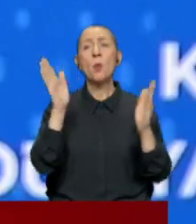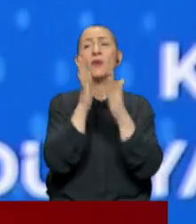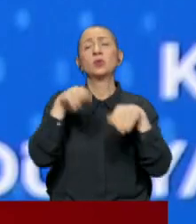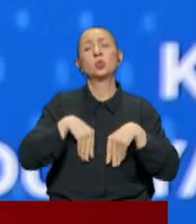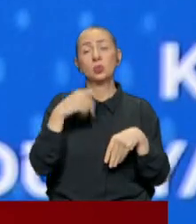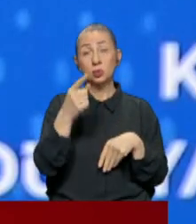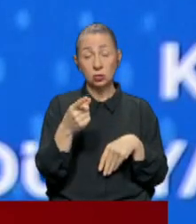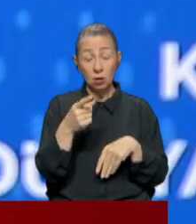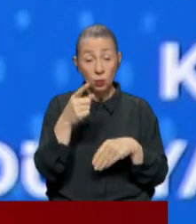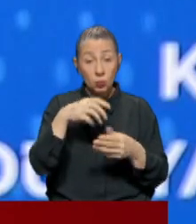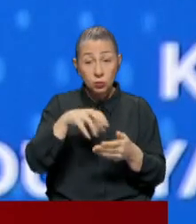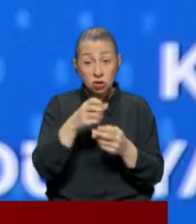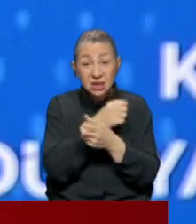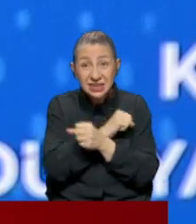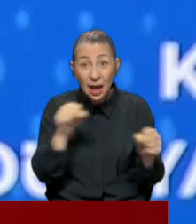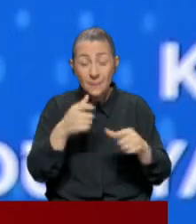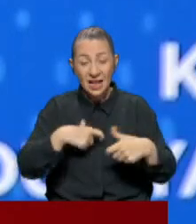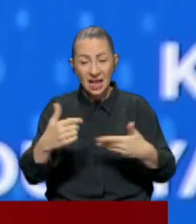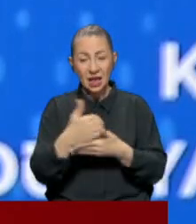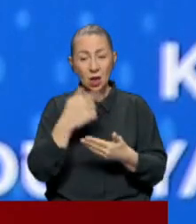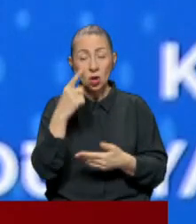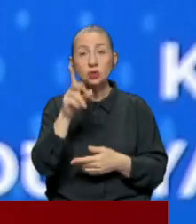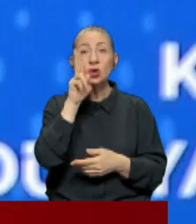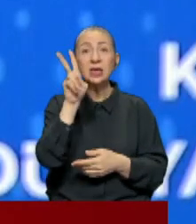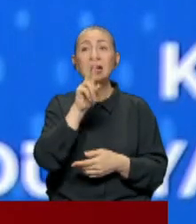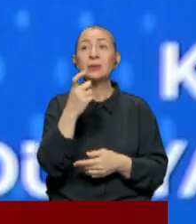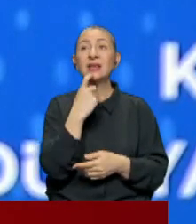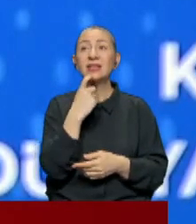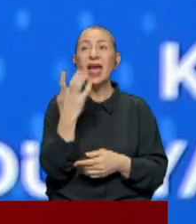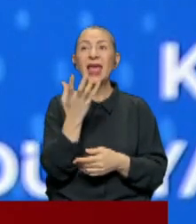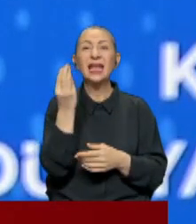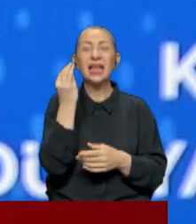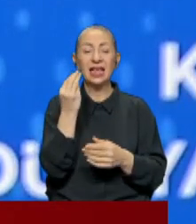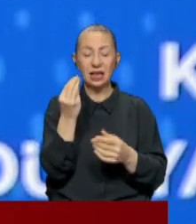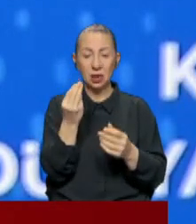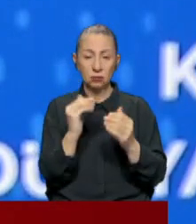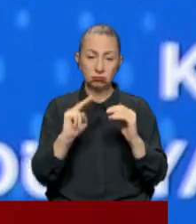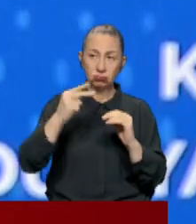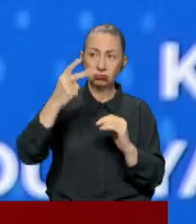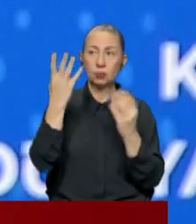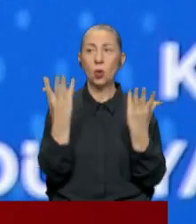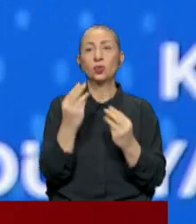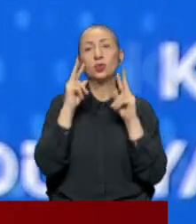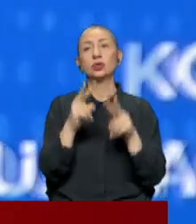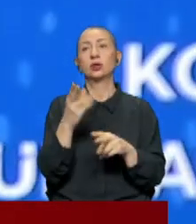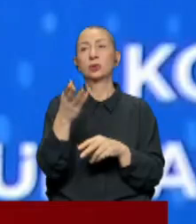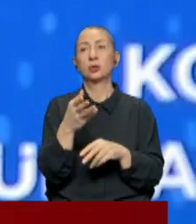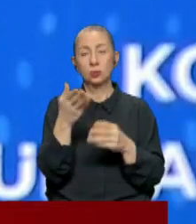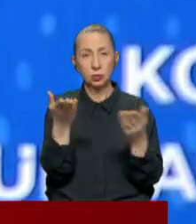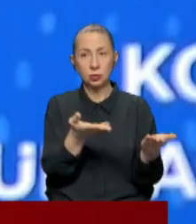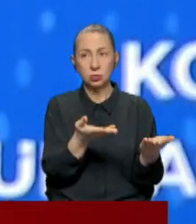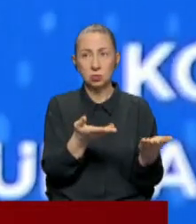diyorsunuz. Bütçe açığının milli gelire oranı son 20 yılın en iyi performanslarından birisini göstermiştir.